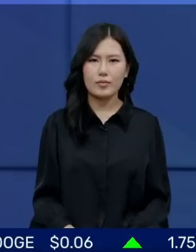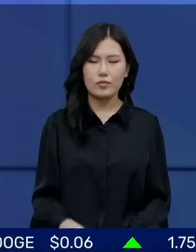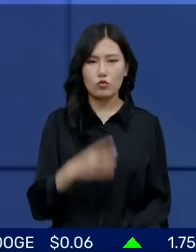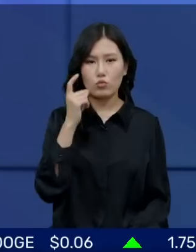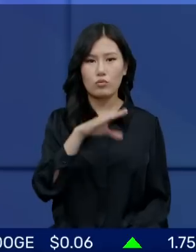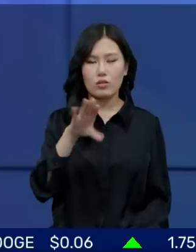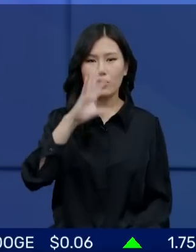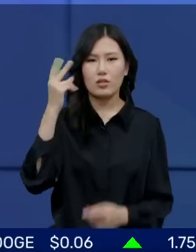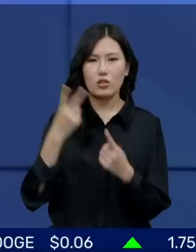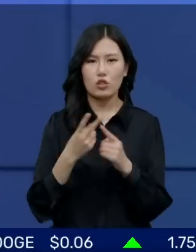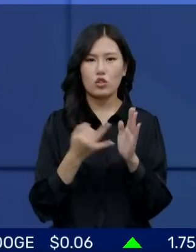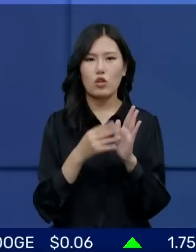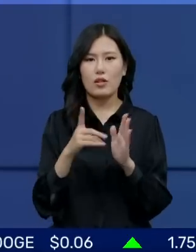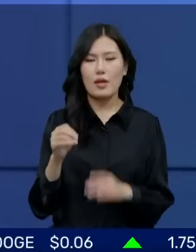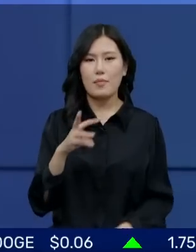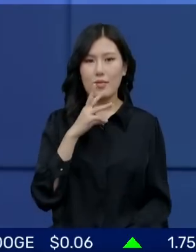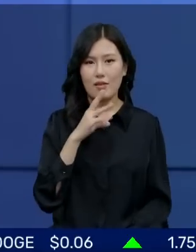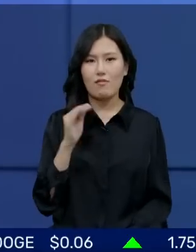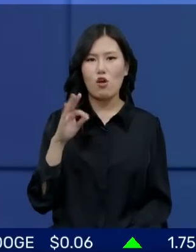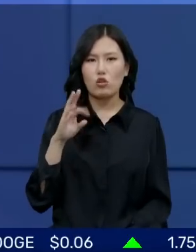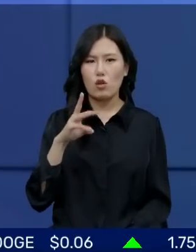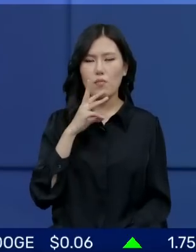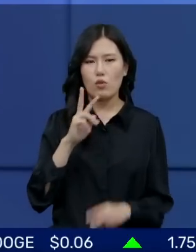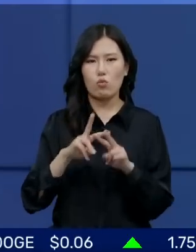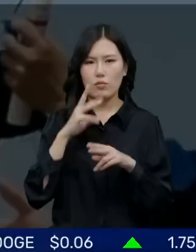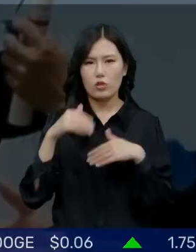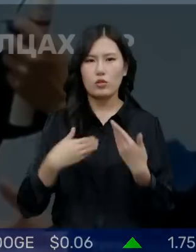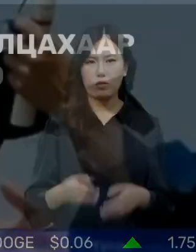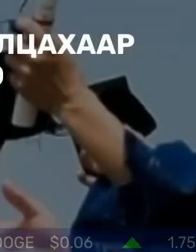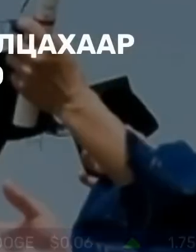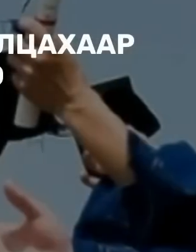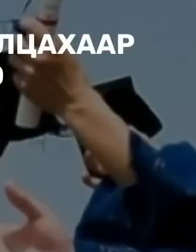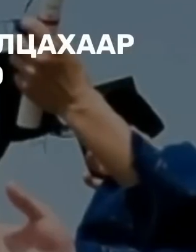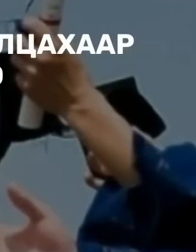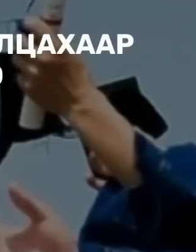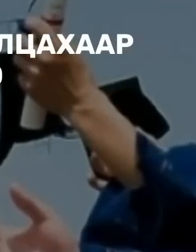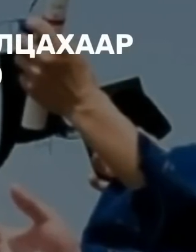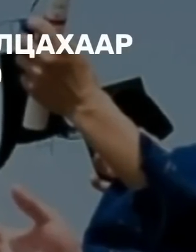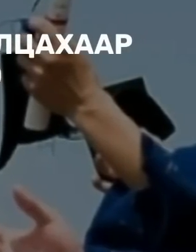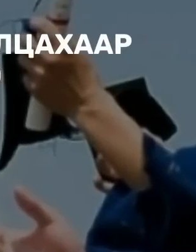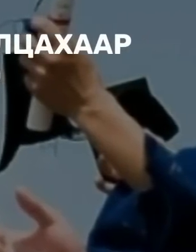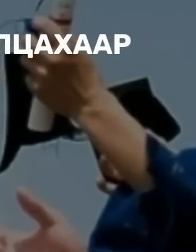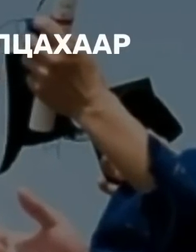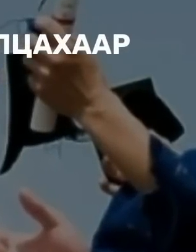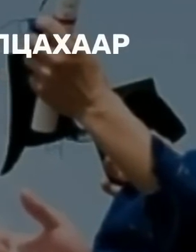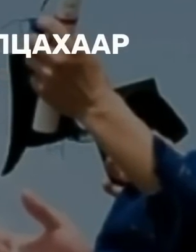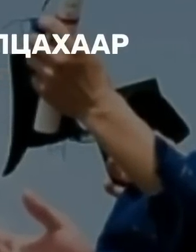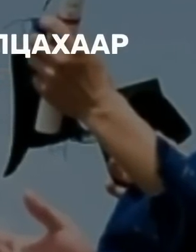Өнөөдөр Тэнгэрлэгийн 7-10 мэдээллийн хөтөлбөр фото мэдээгээр үргэлжлэн танд хүргэж байна.